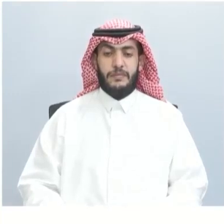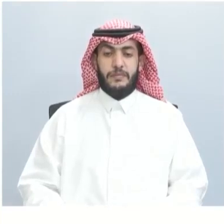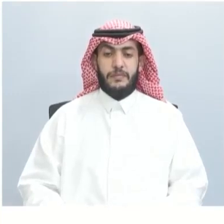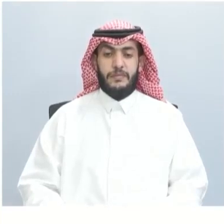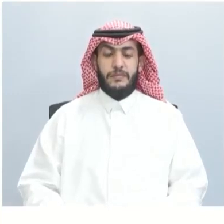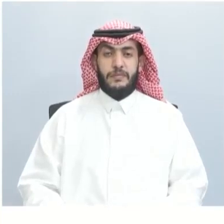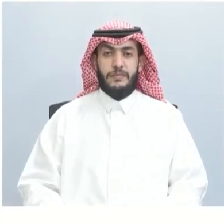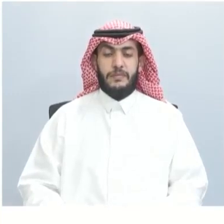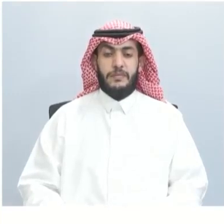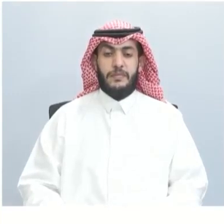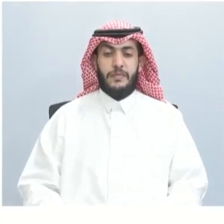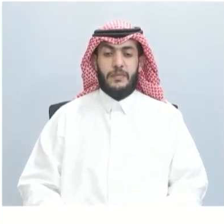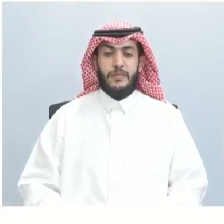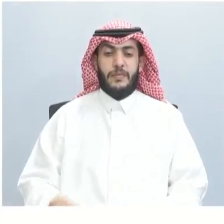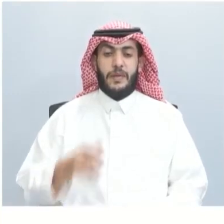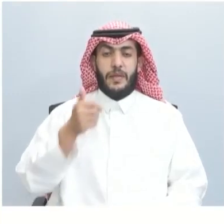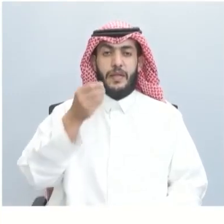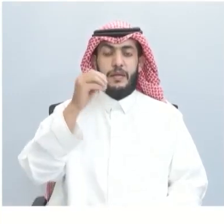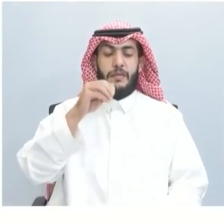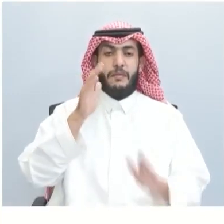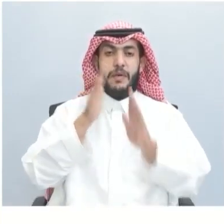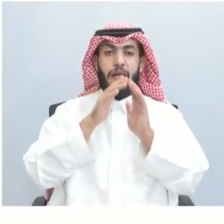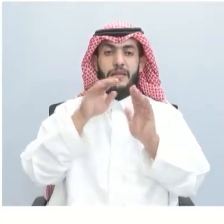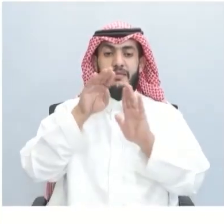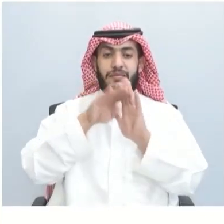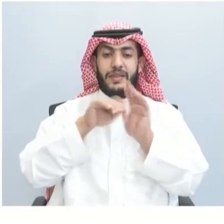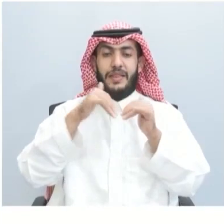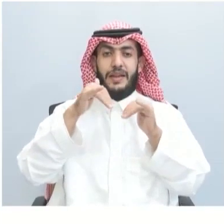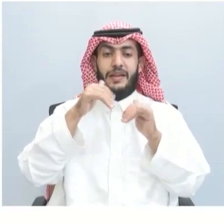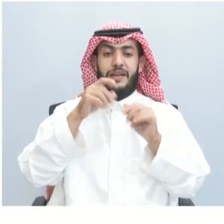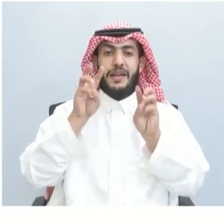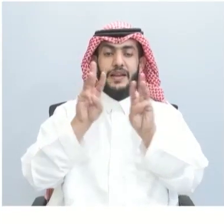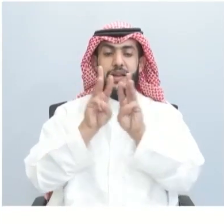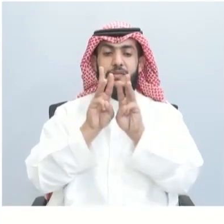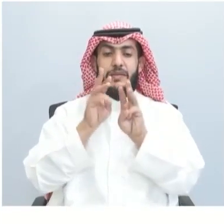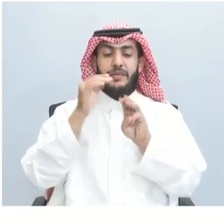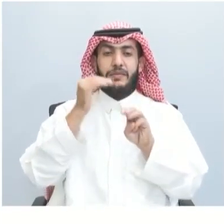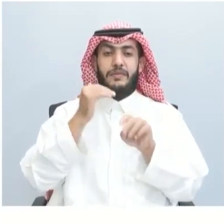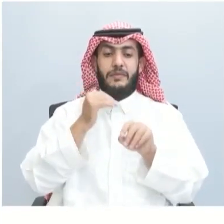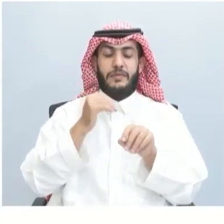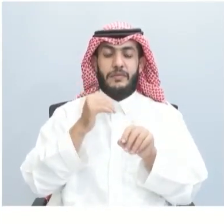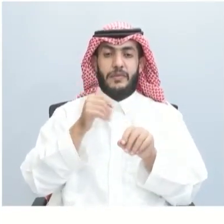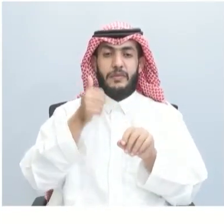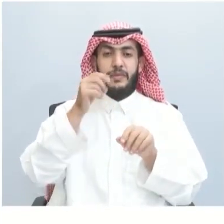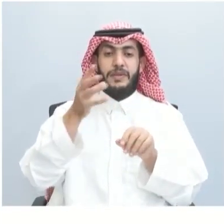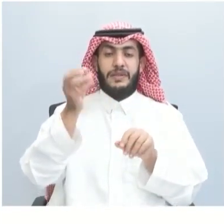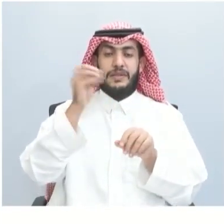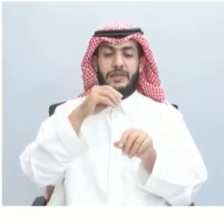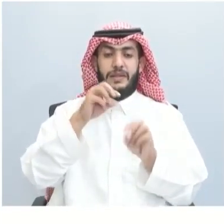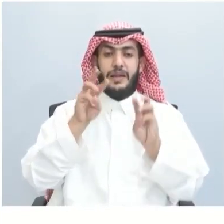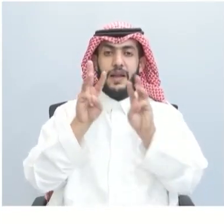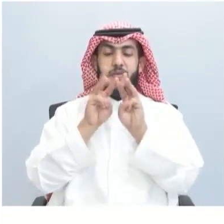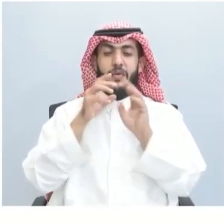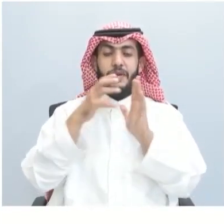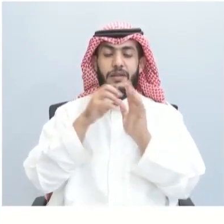القائمه في البدايه تم اضافه مكتبه الايقونات عن طريق الرابط التالي تم استيراد الرابط او